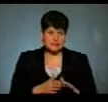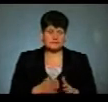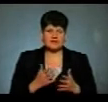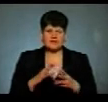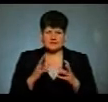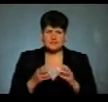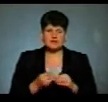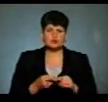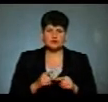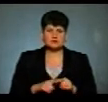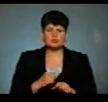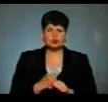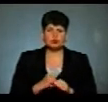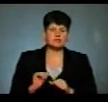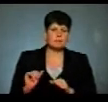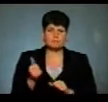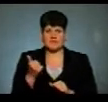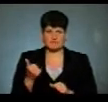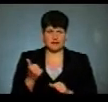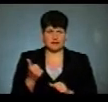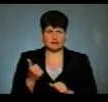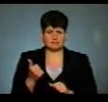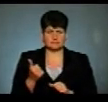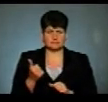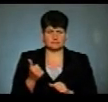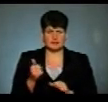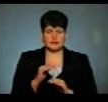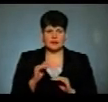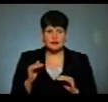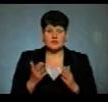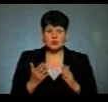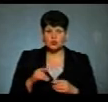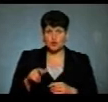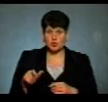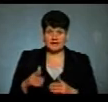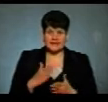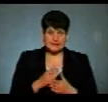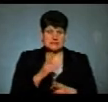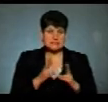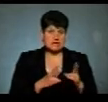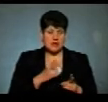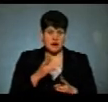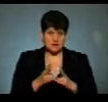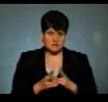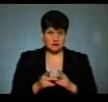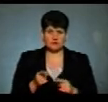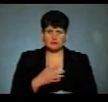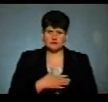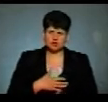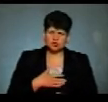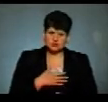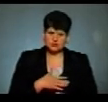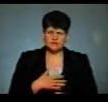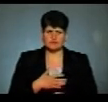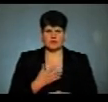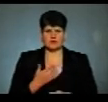взагалі це функція первинної ланки. І тому, якщо у людей є скарги і вони переживають чи вважають,